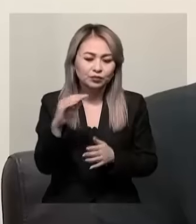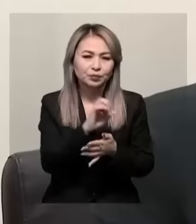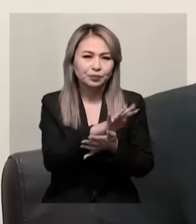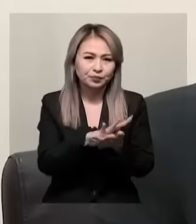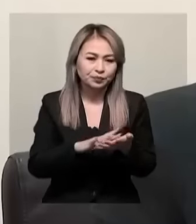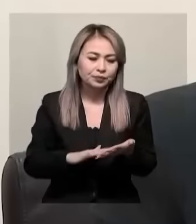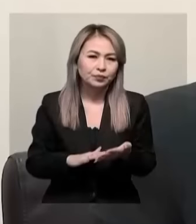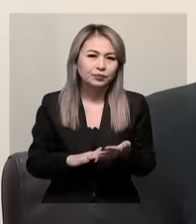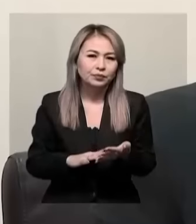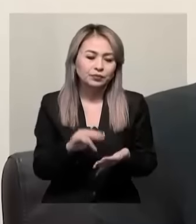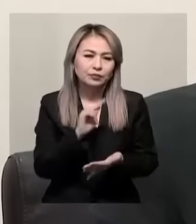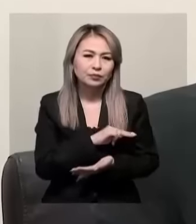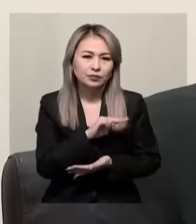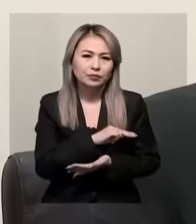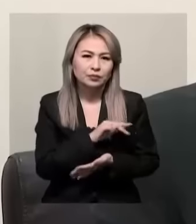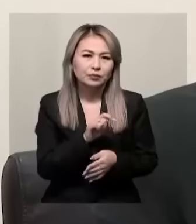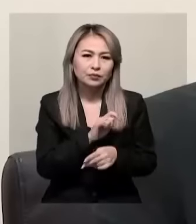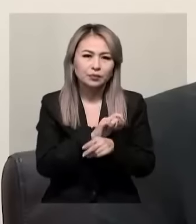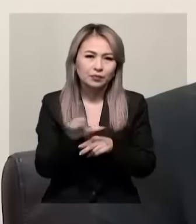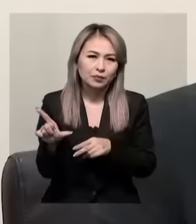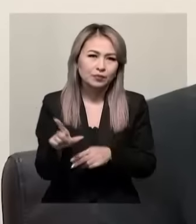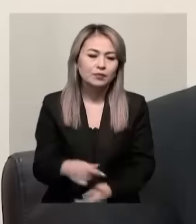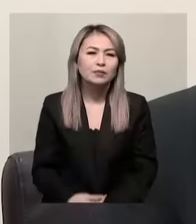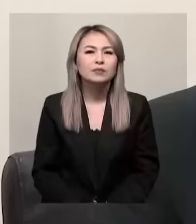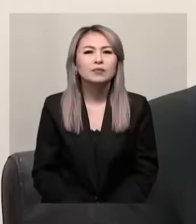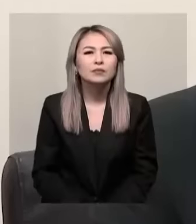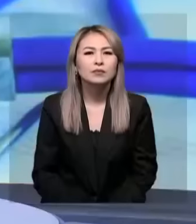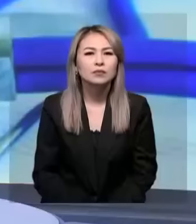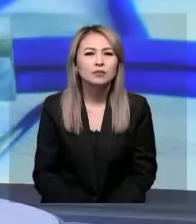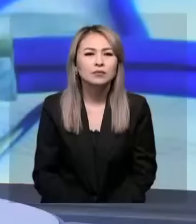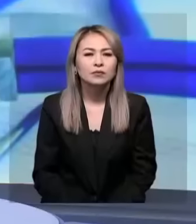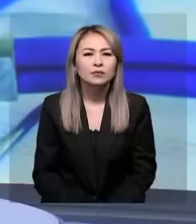жалғастыруға жұмысты басталуда.